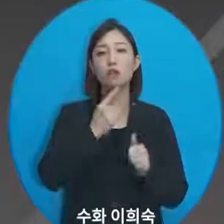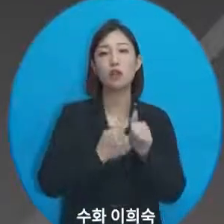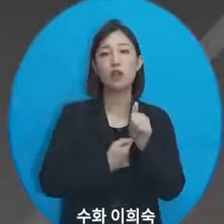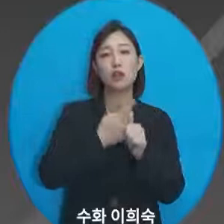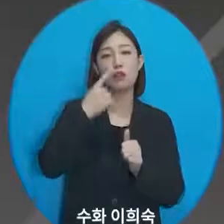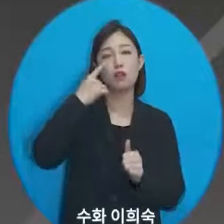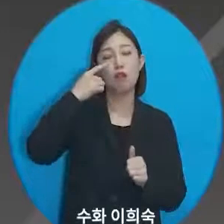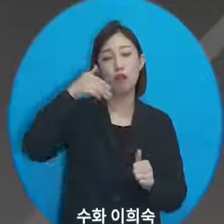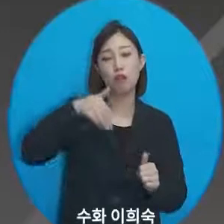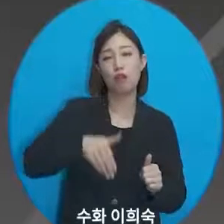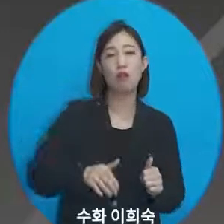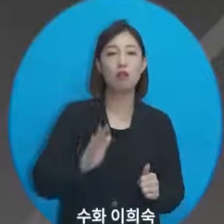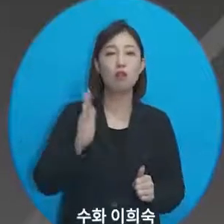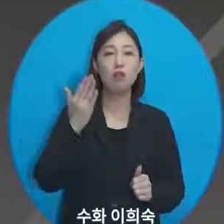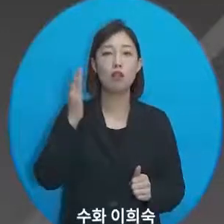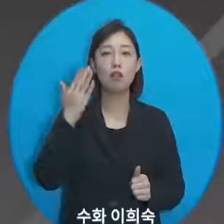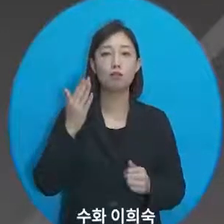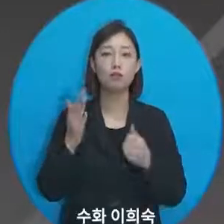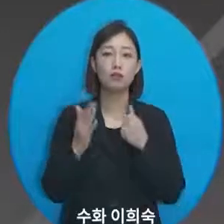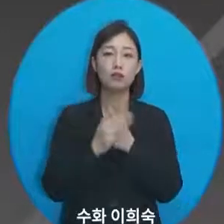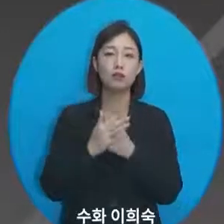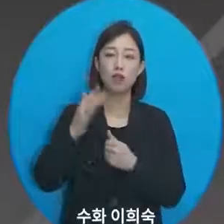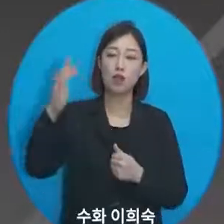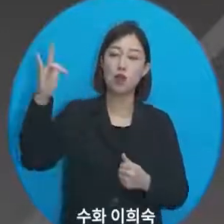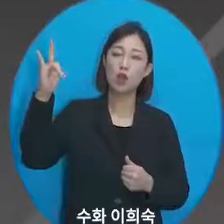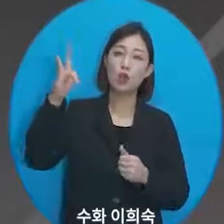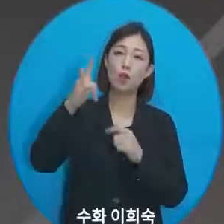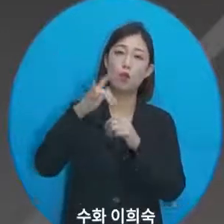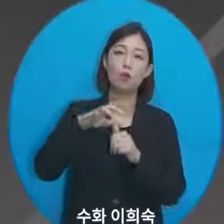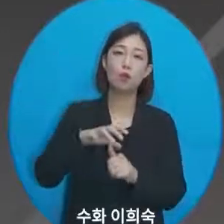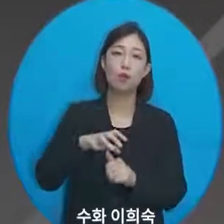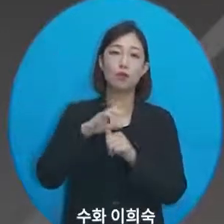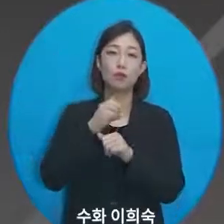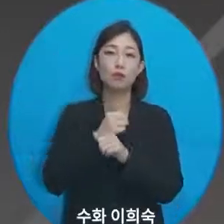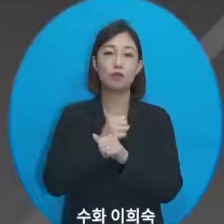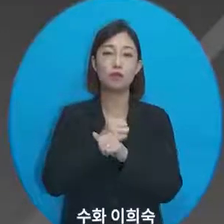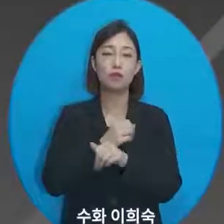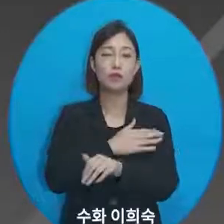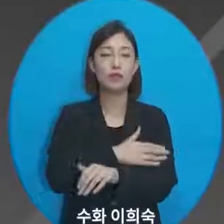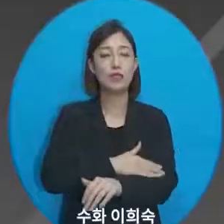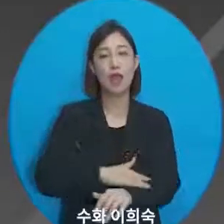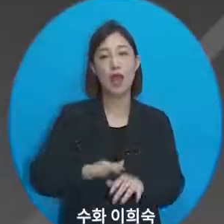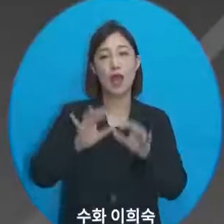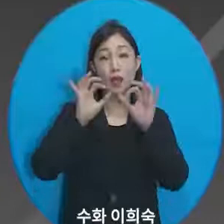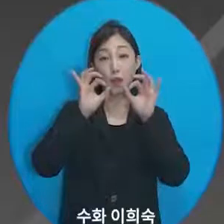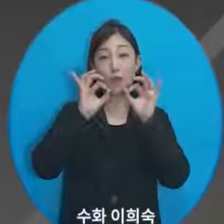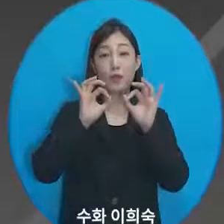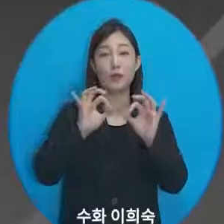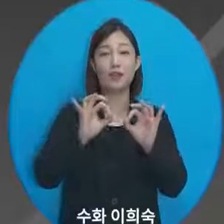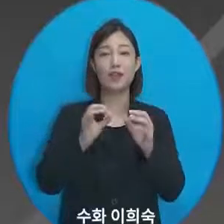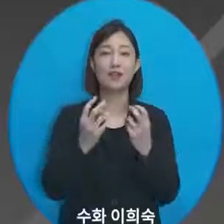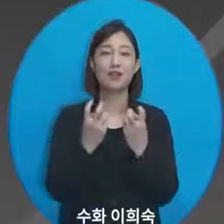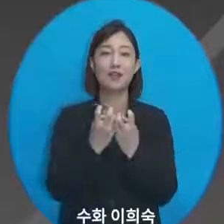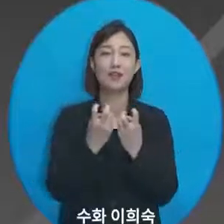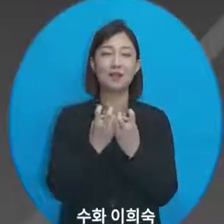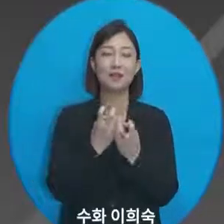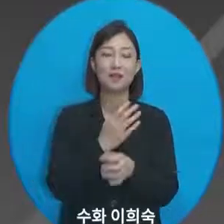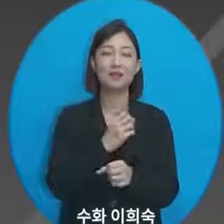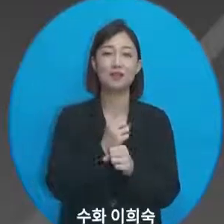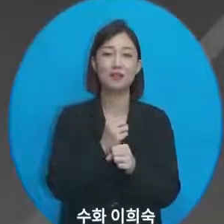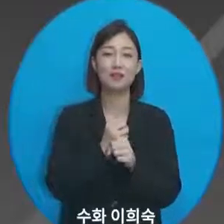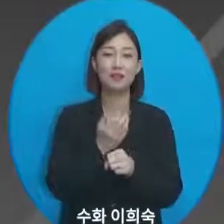받기 때문에 충분한 조명으로 시각을 활용할 수 있도록 공간에 대한